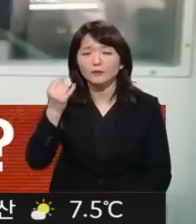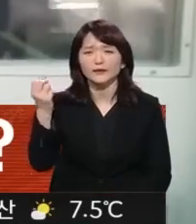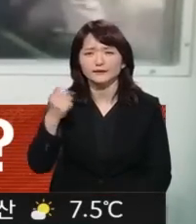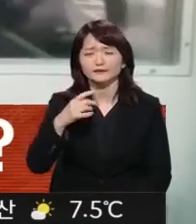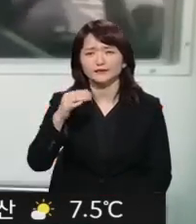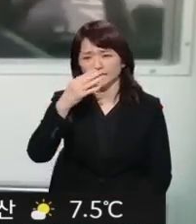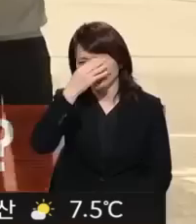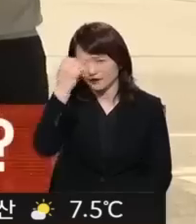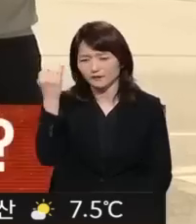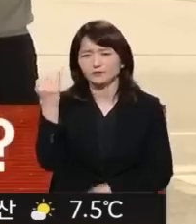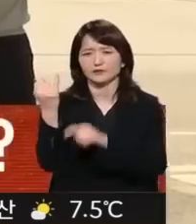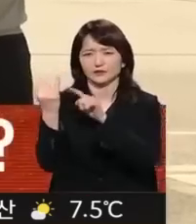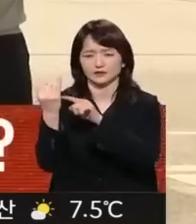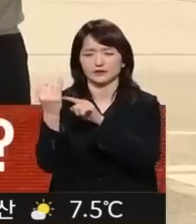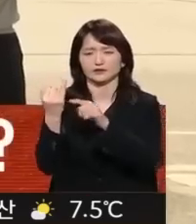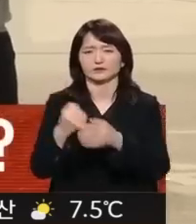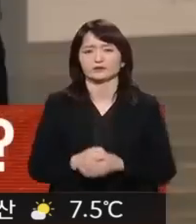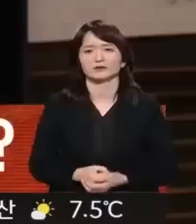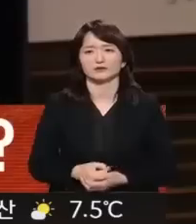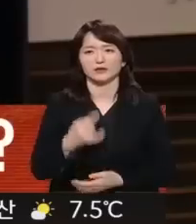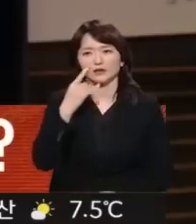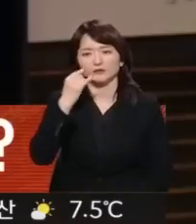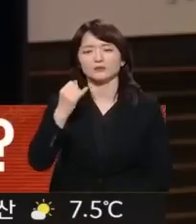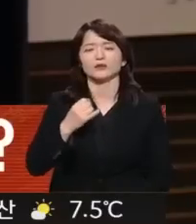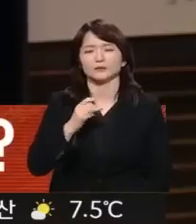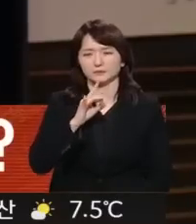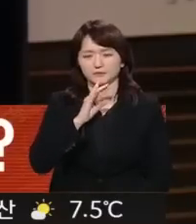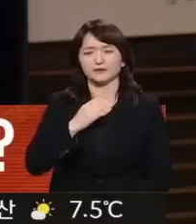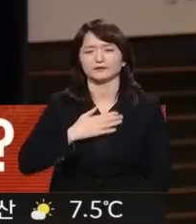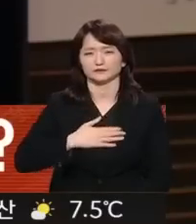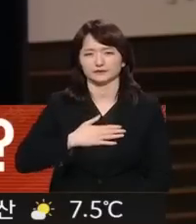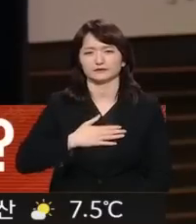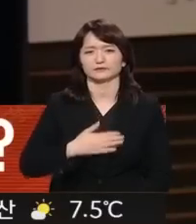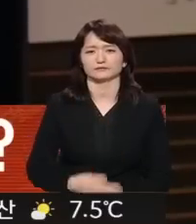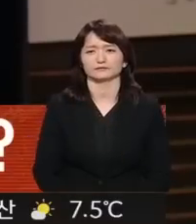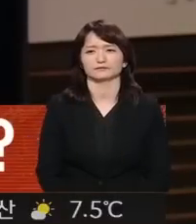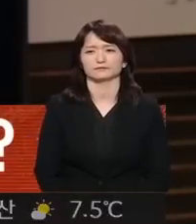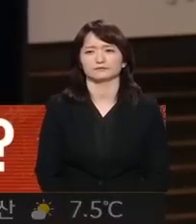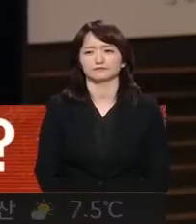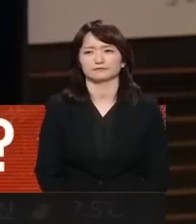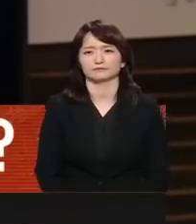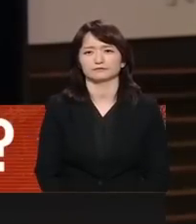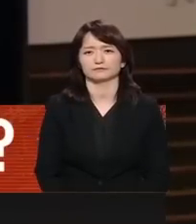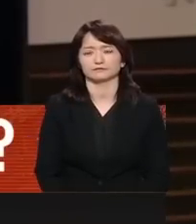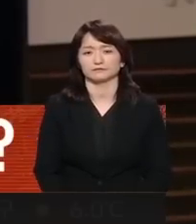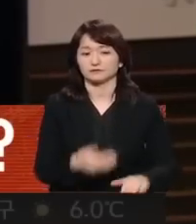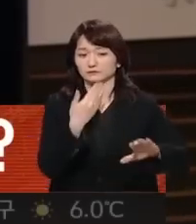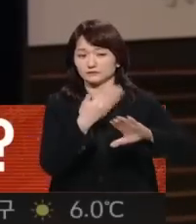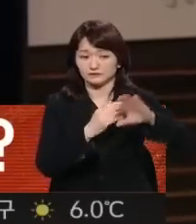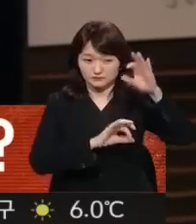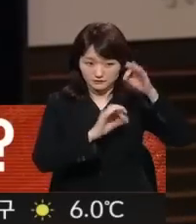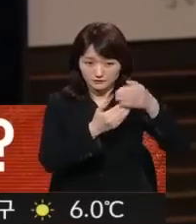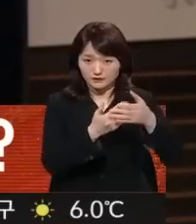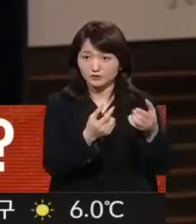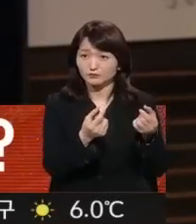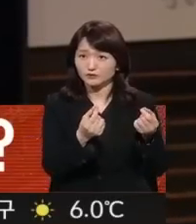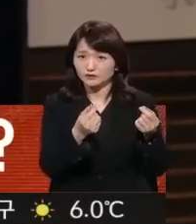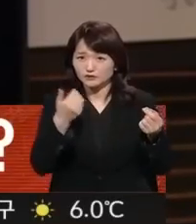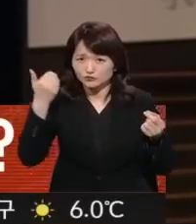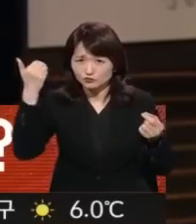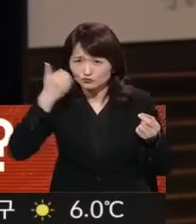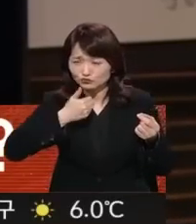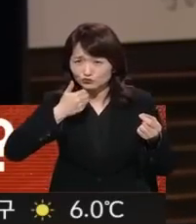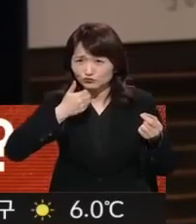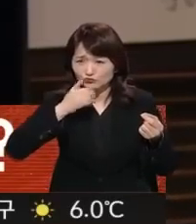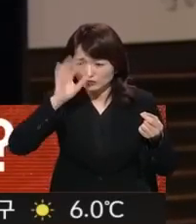여기서는 엄마죠 엄마만이 지금 아는 사실이고 이거를 뭐 다른 사건하고 비슷하게 누가